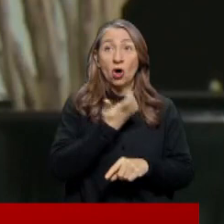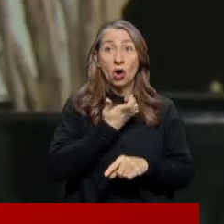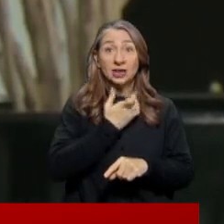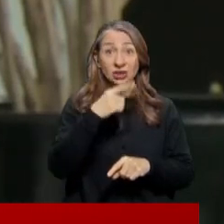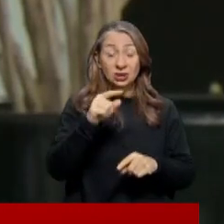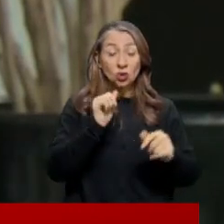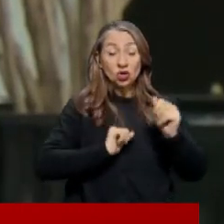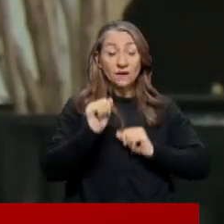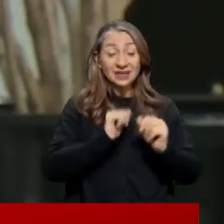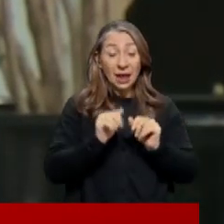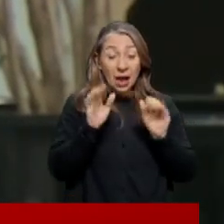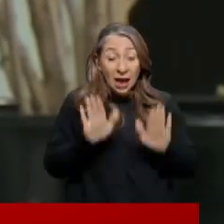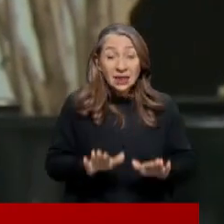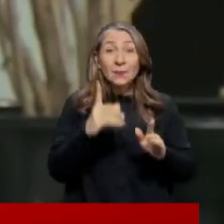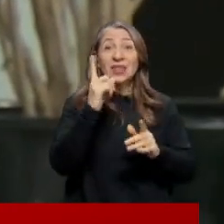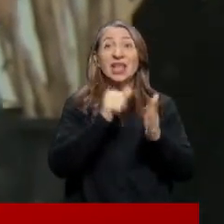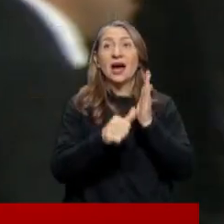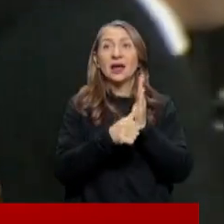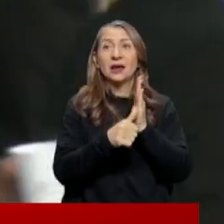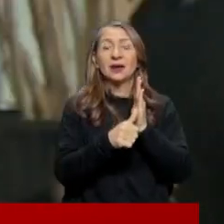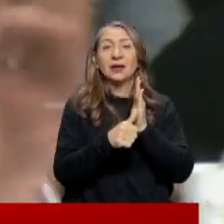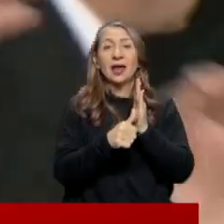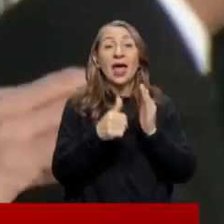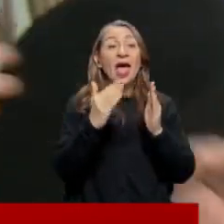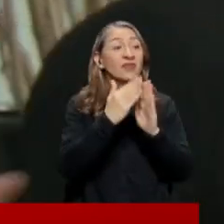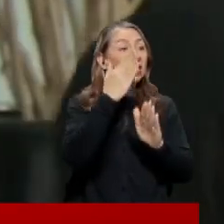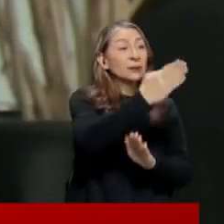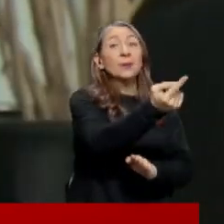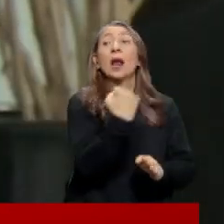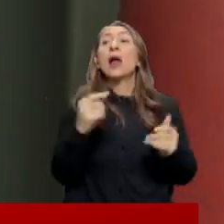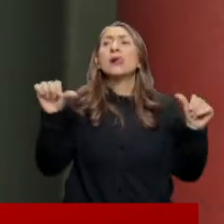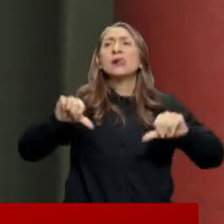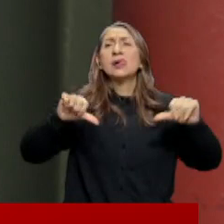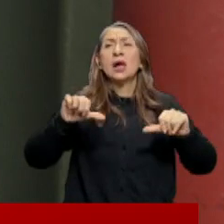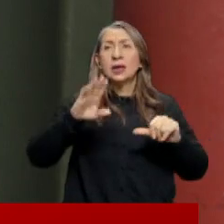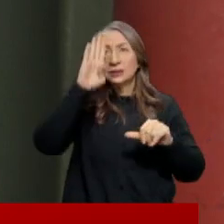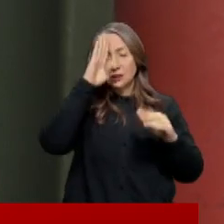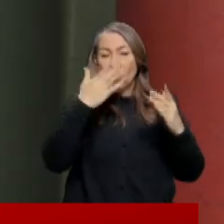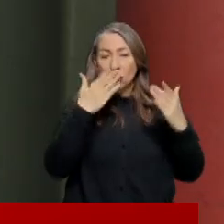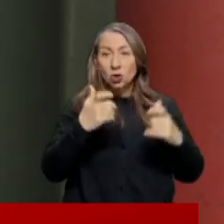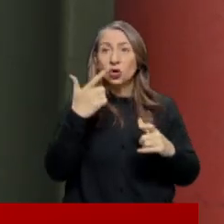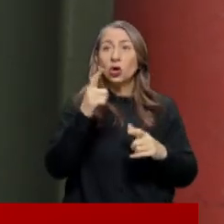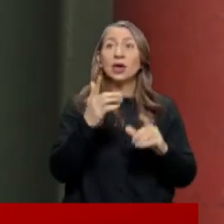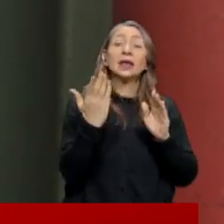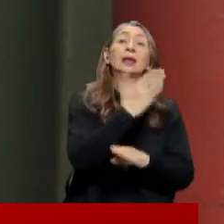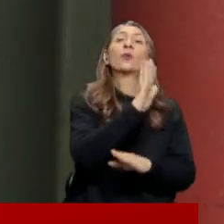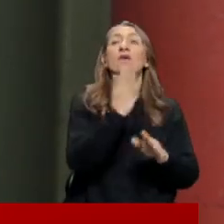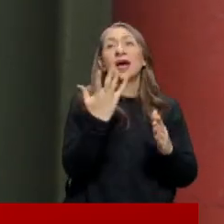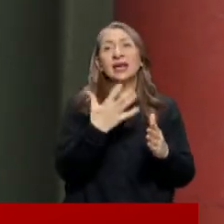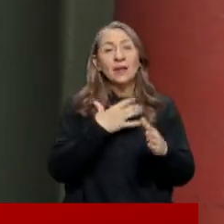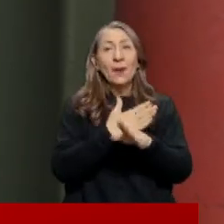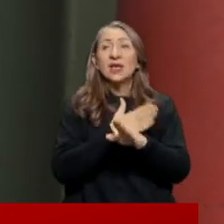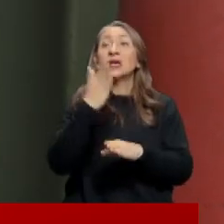öğrencilerin üniversitelerinde olduğu bir tarih. Yani evlerine gidip gelemeyecekleri. İstanbul'da okuyanlar da köyüne dönemiyor veya